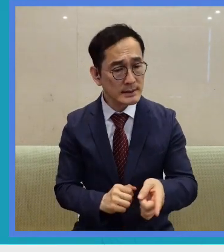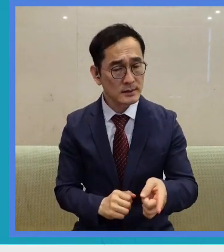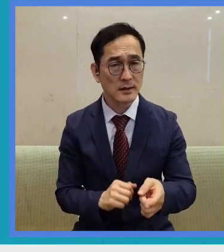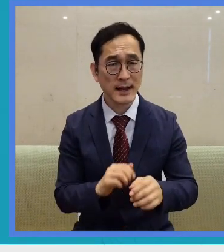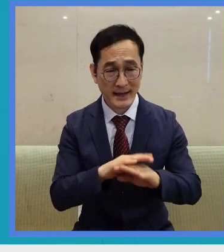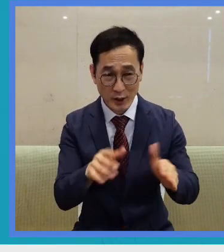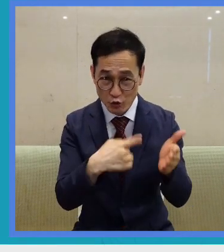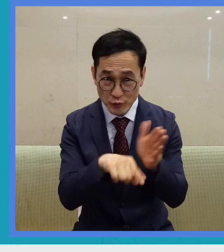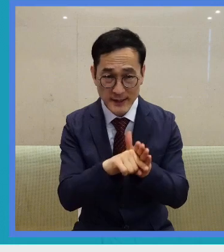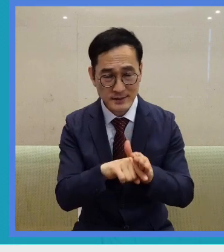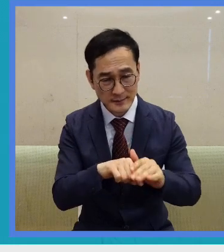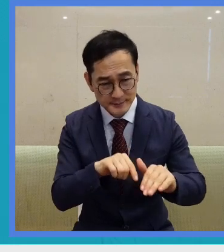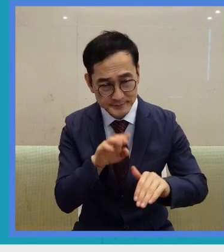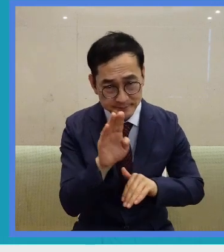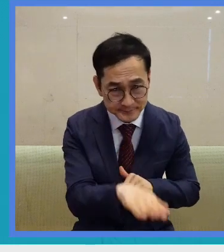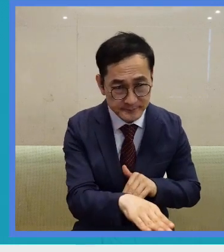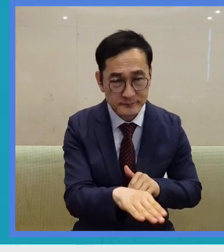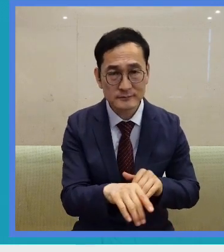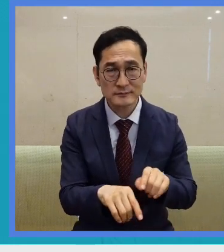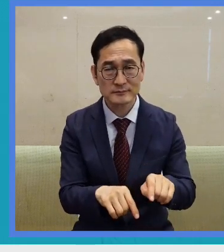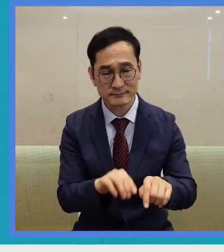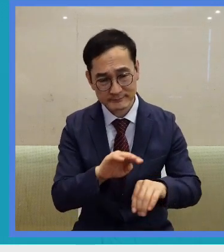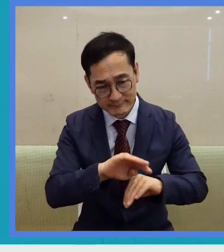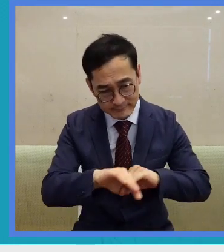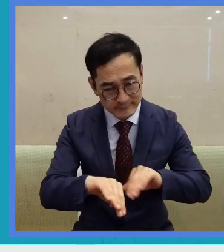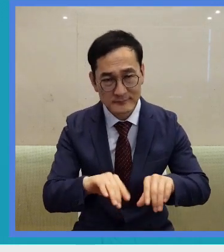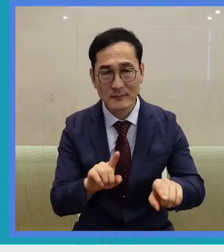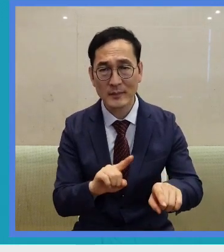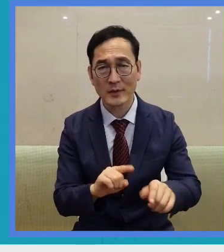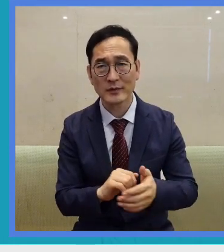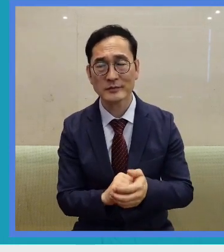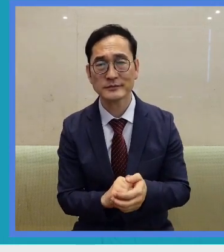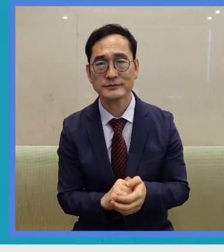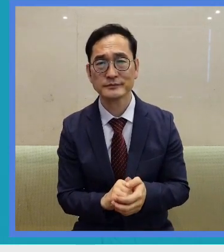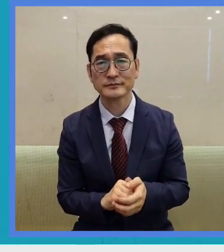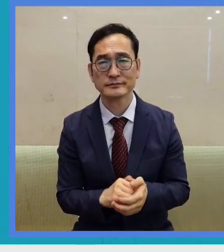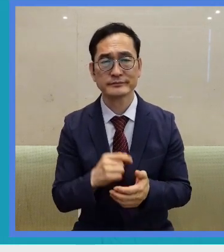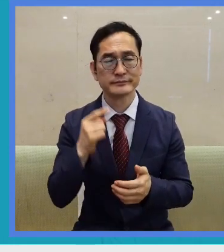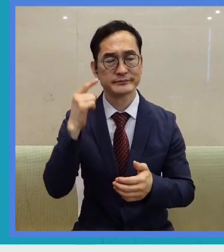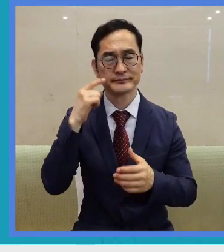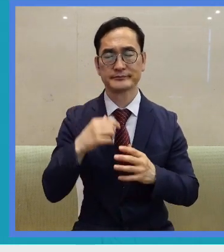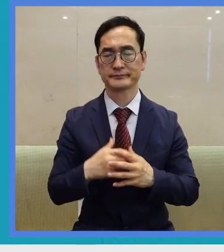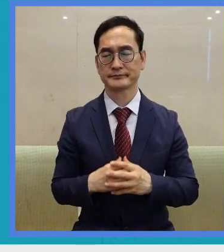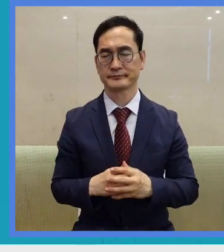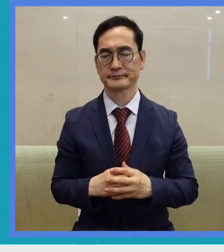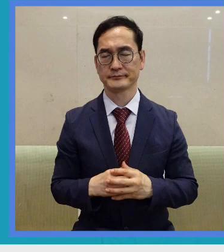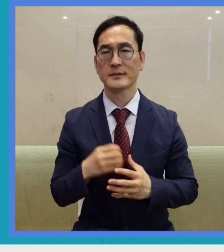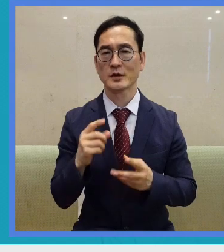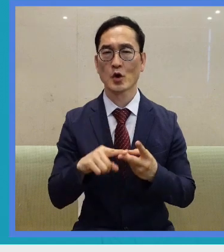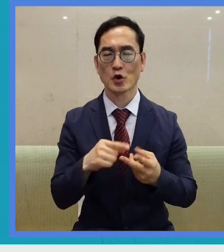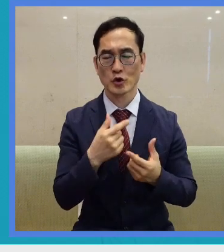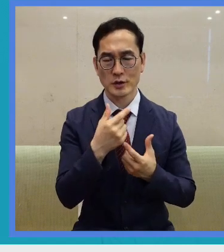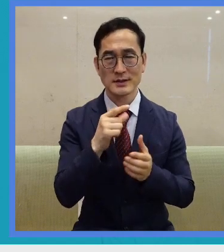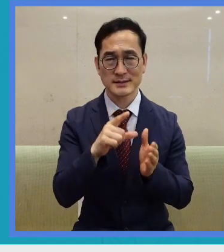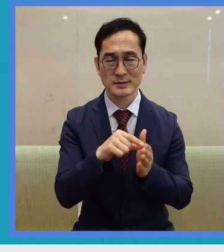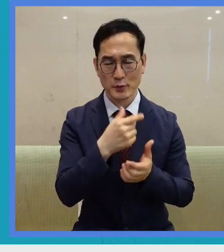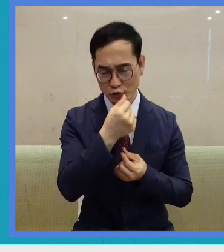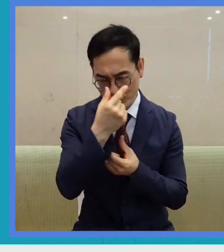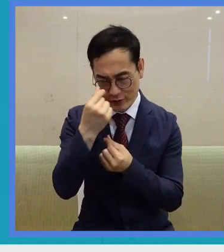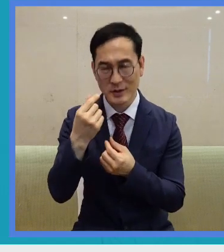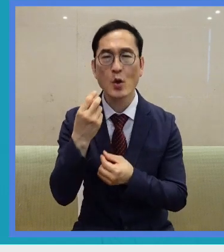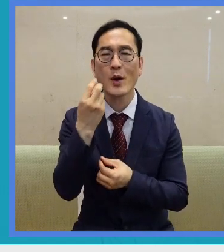여러 가지를 뭐 얘기를 하십니다. 그래서 뭐 명상도 하고 그리고 규칙적인 생활 관리도 하고 이제 여러 가지 말씀